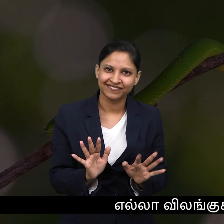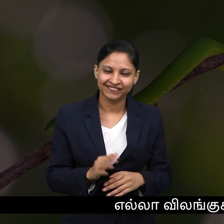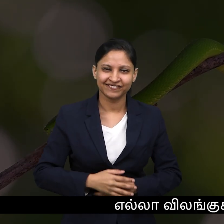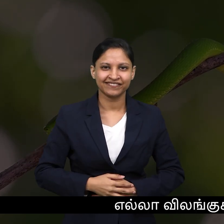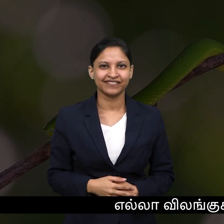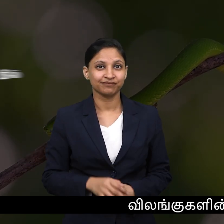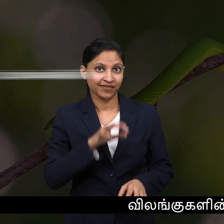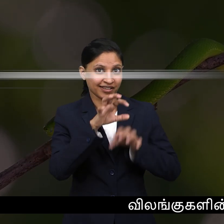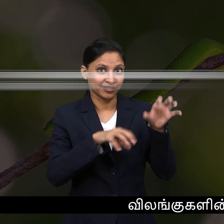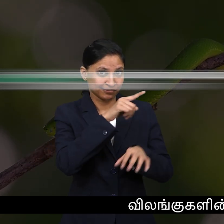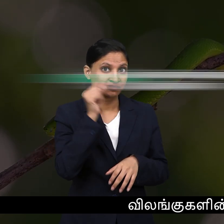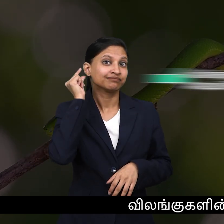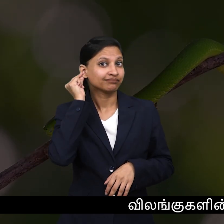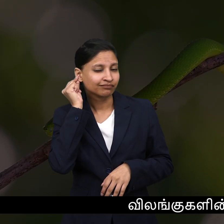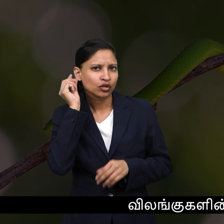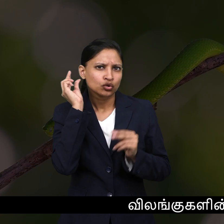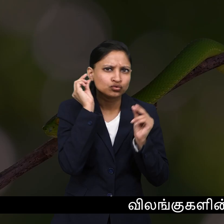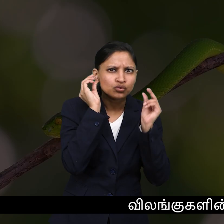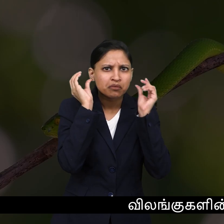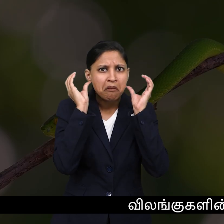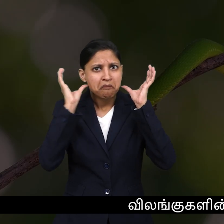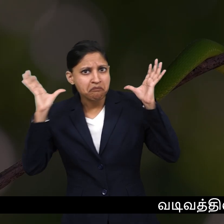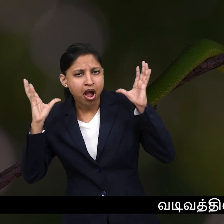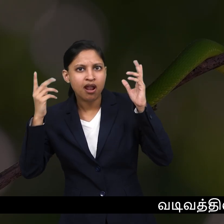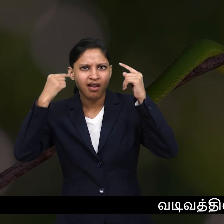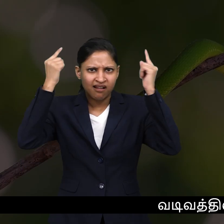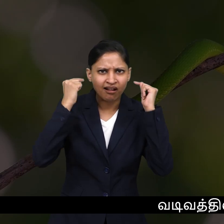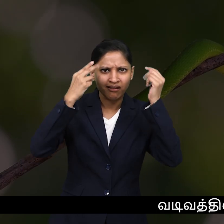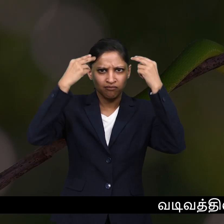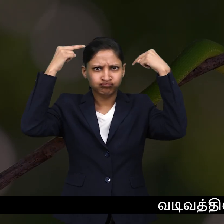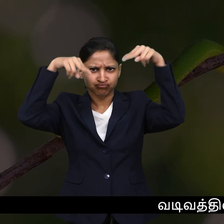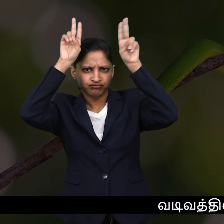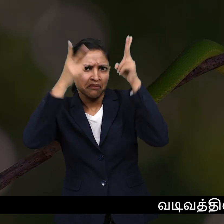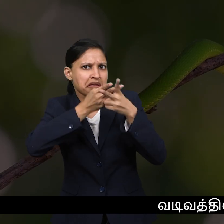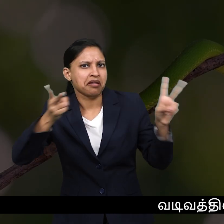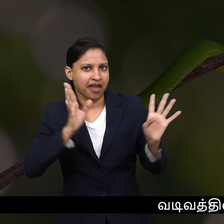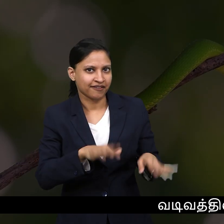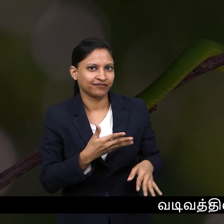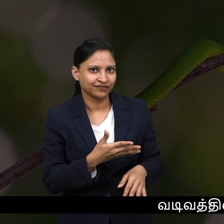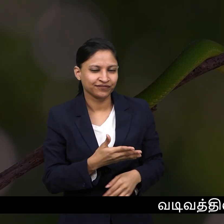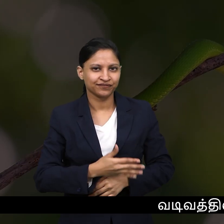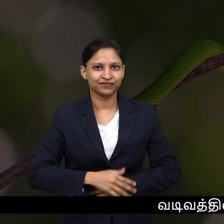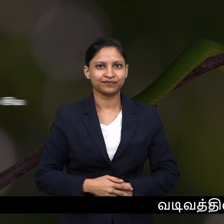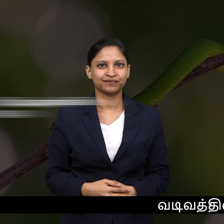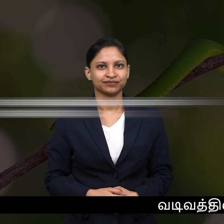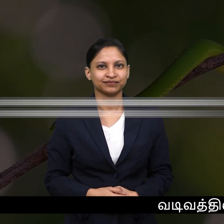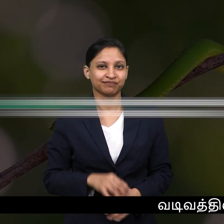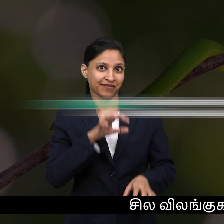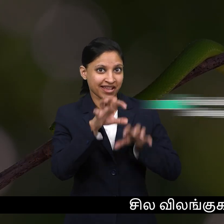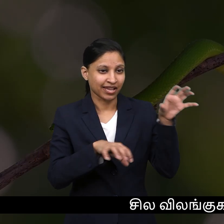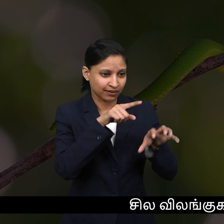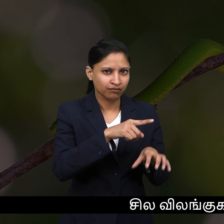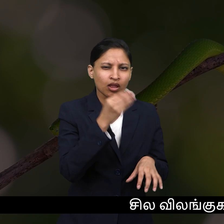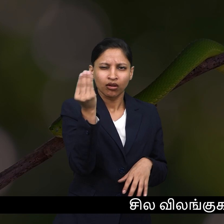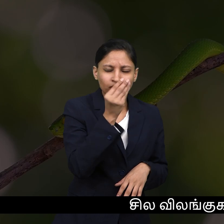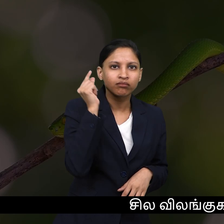உண்டு. விலங்குகளின் காதுகள் அளவு மற்றும் வடிவத்தில் வேறுபடுகின்றன.